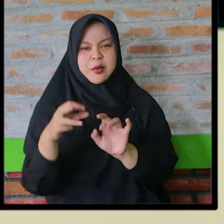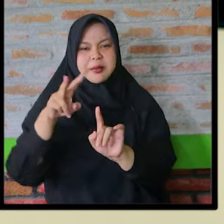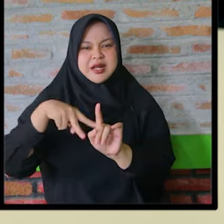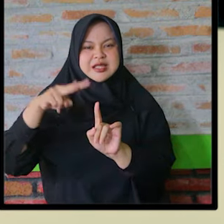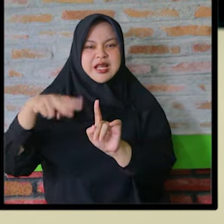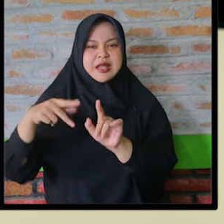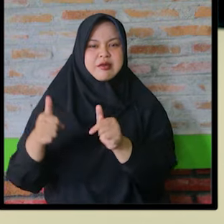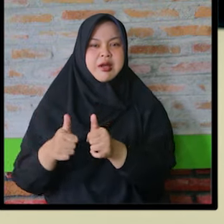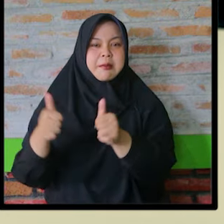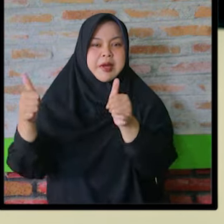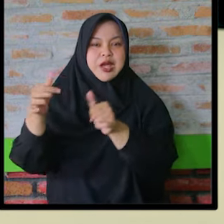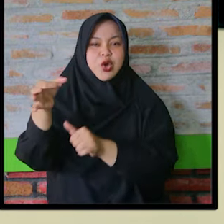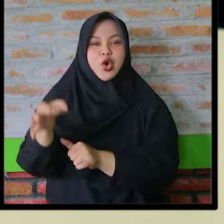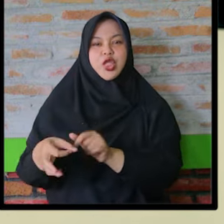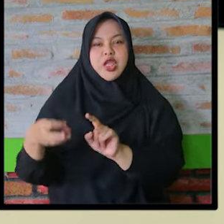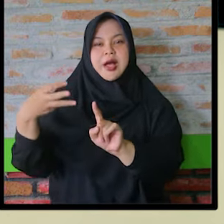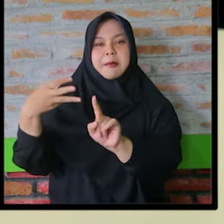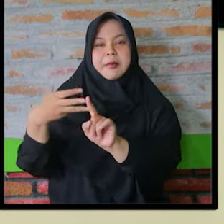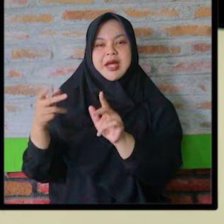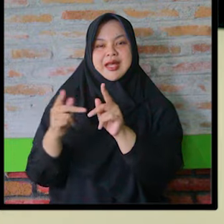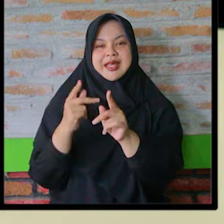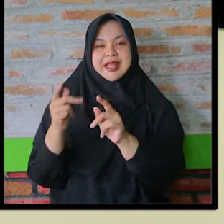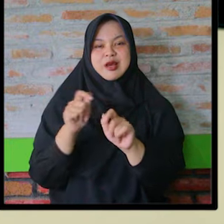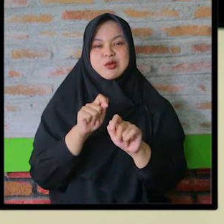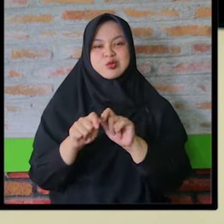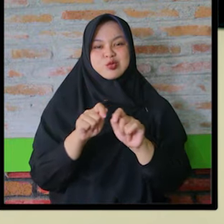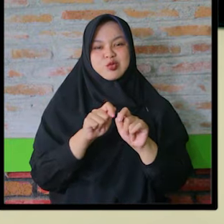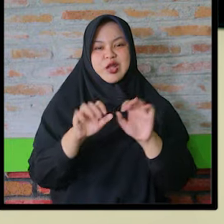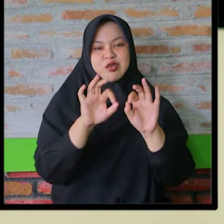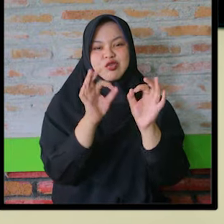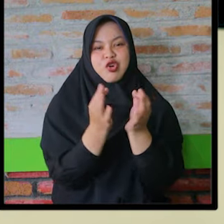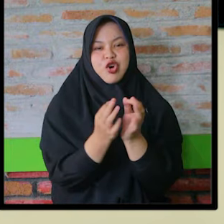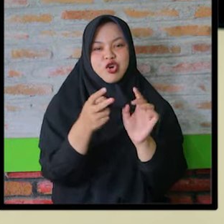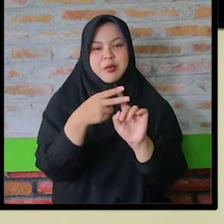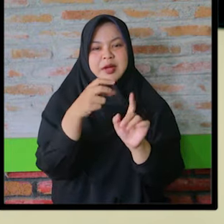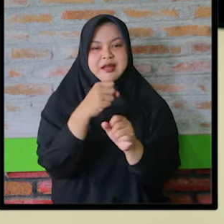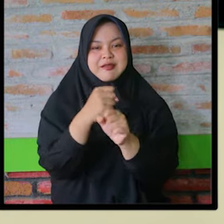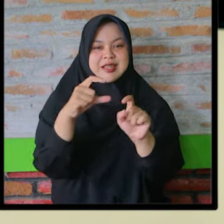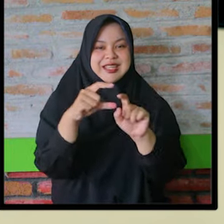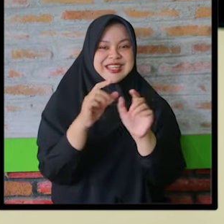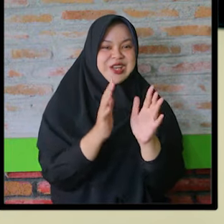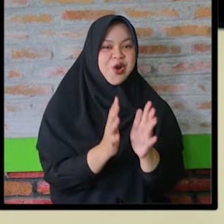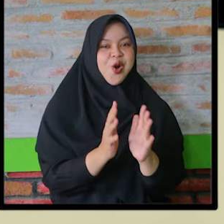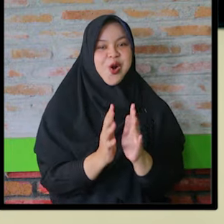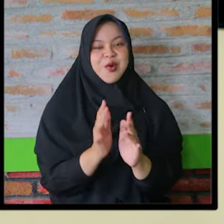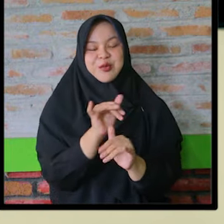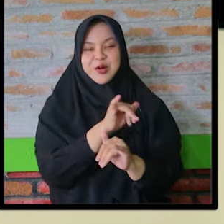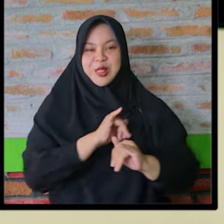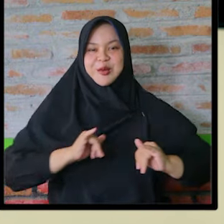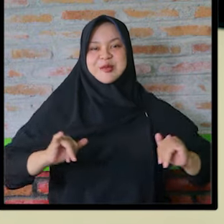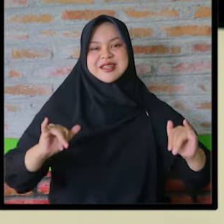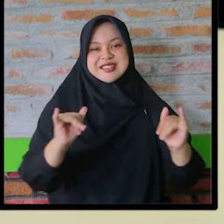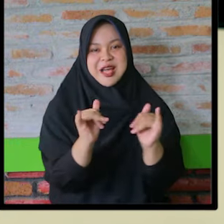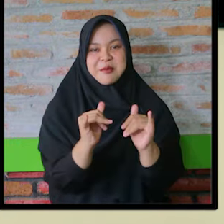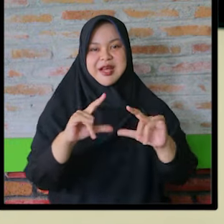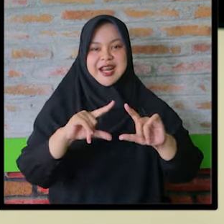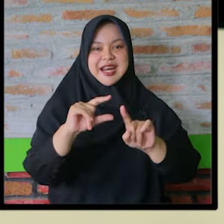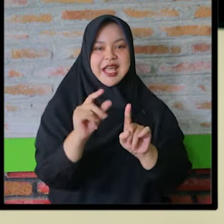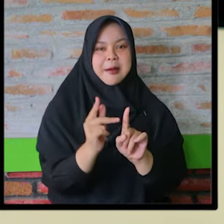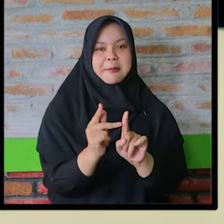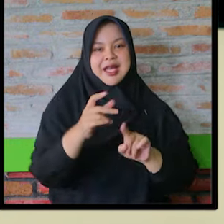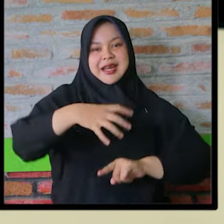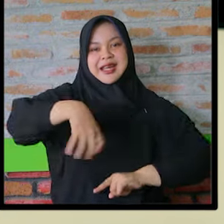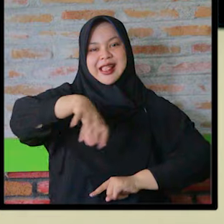nih kota B nih ya maka kita Bikinlah forum fgd gitu ngobrol bareng ee dari beberapa aph di